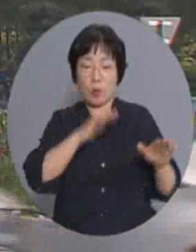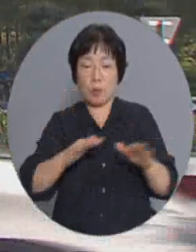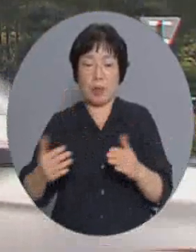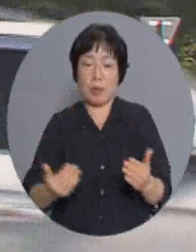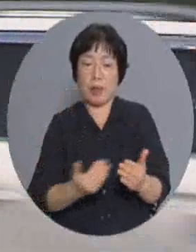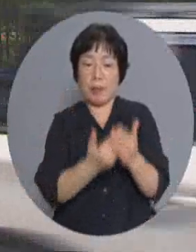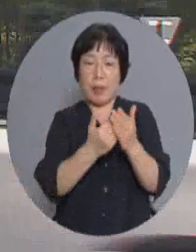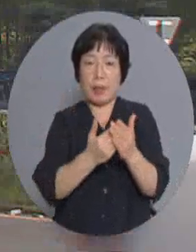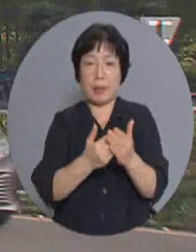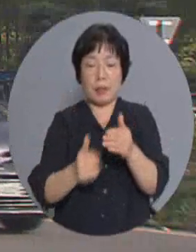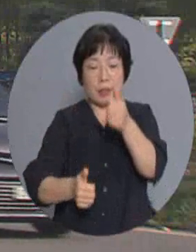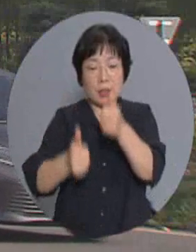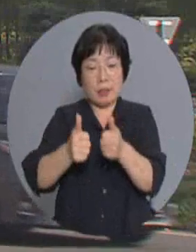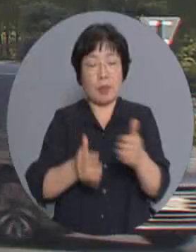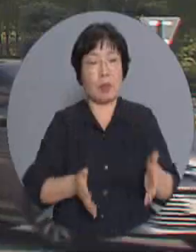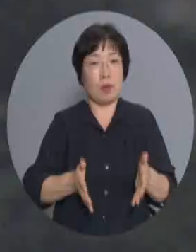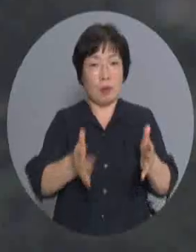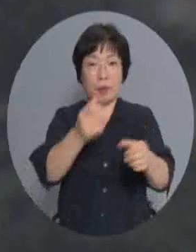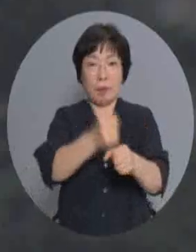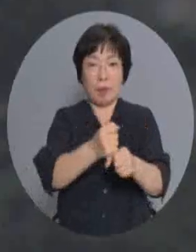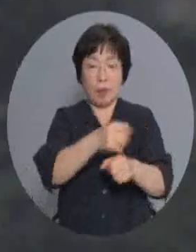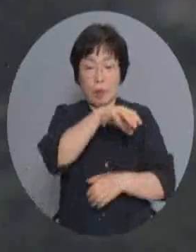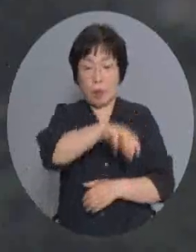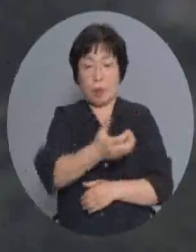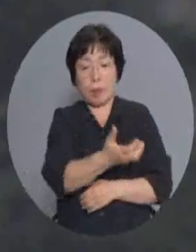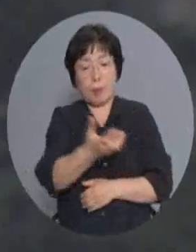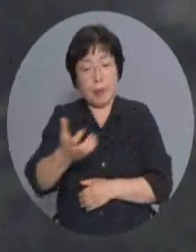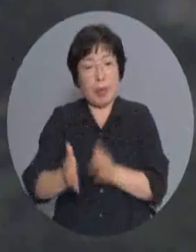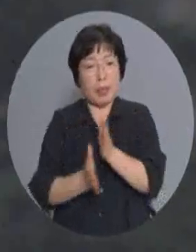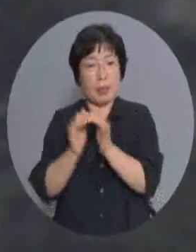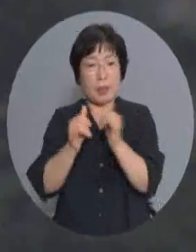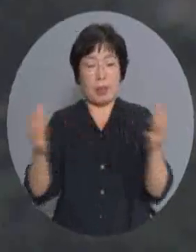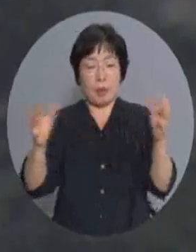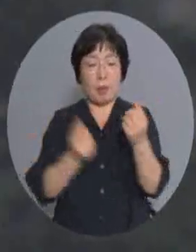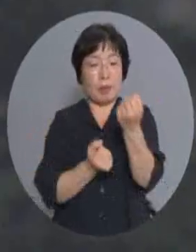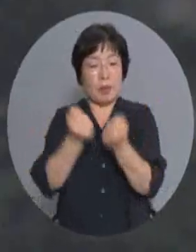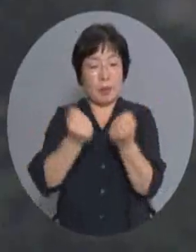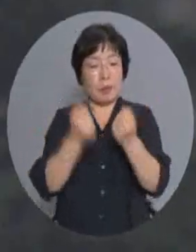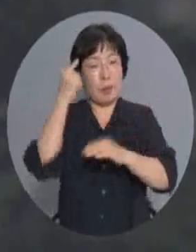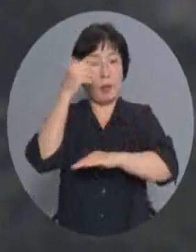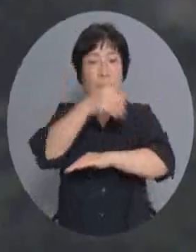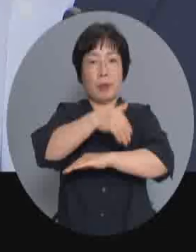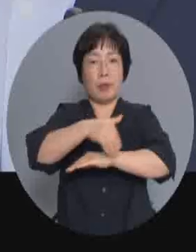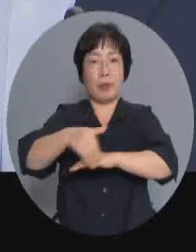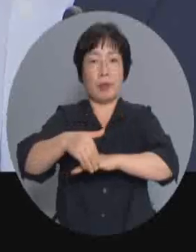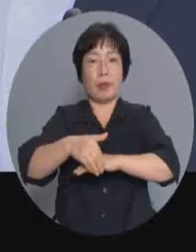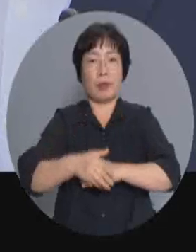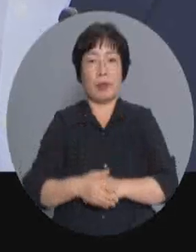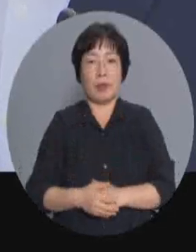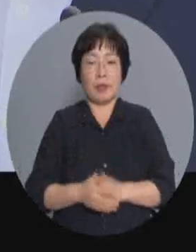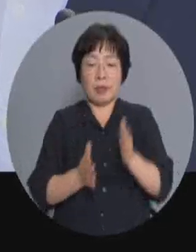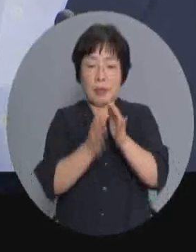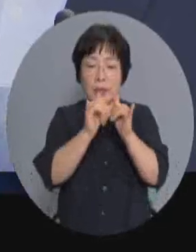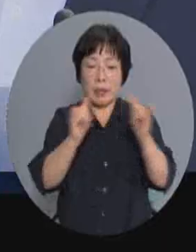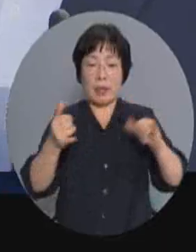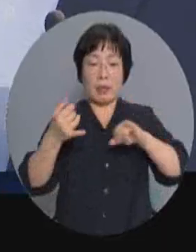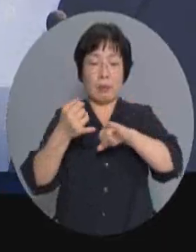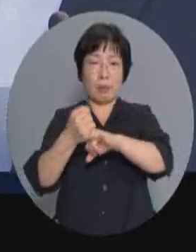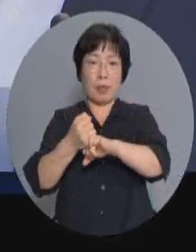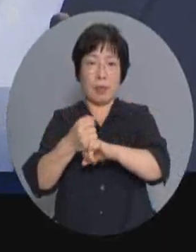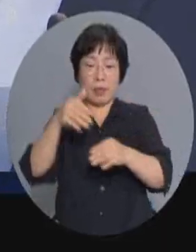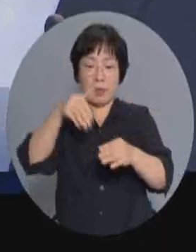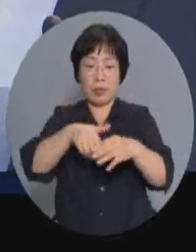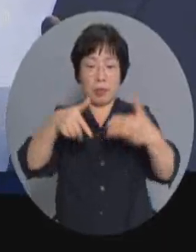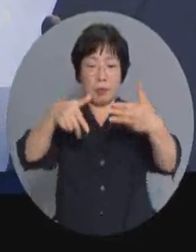르네상스 시범거리로 조성하고 읍면 동별로 시민 설명회도 개최할 예정입니다. 시민에게 약속한